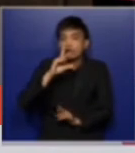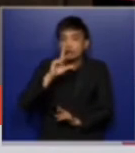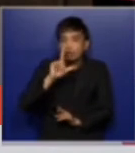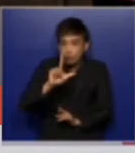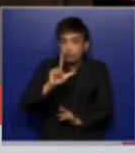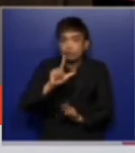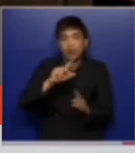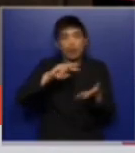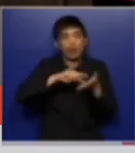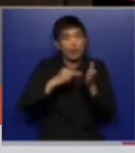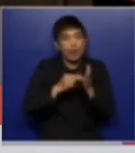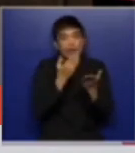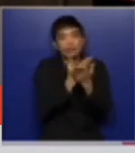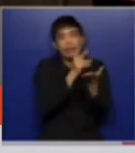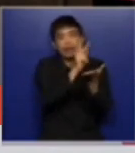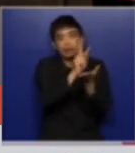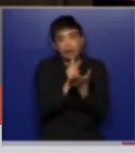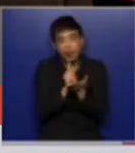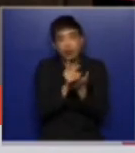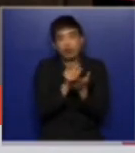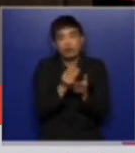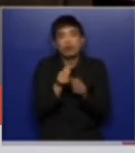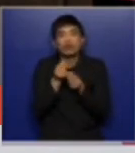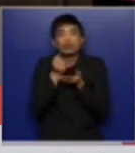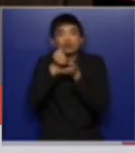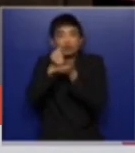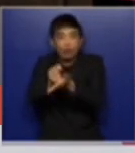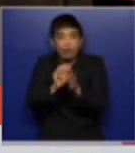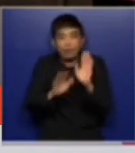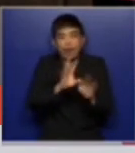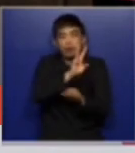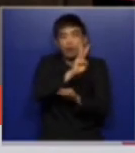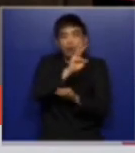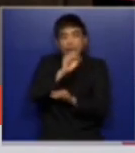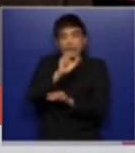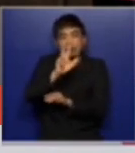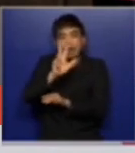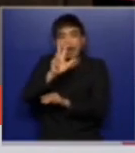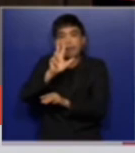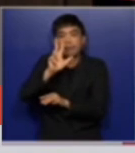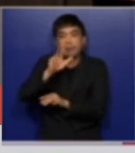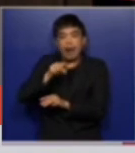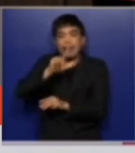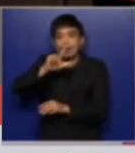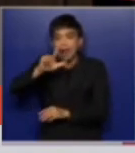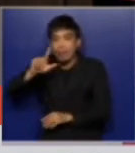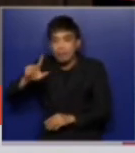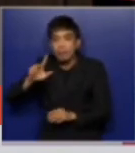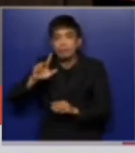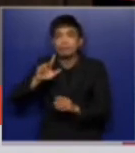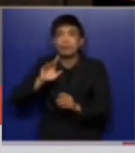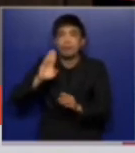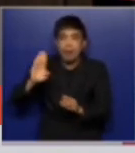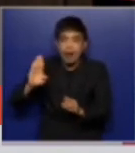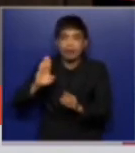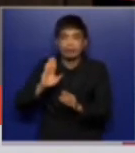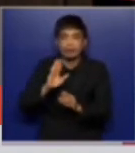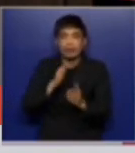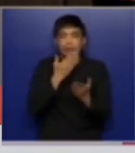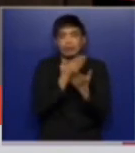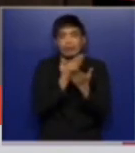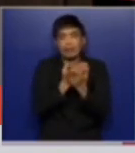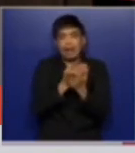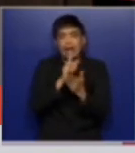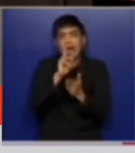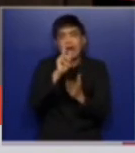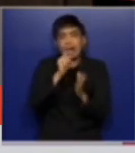ประมาณในจำนวน 623,000 ล้านซึ่งเป็นการดำเนินนโยบายขาดดุลงบประมาณต่อเนื่องมา